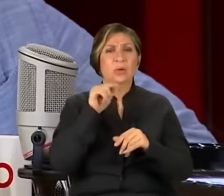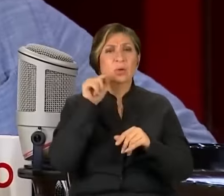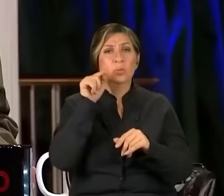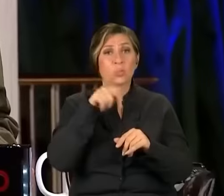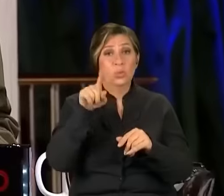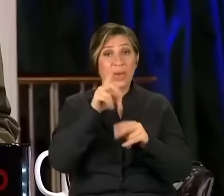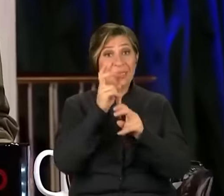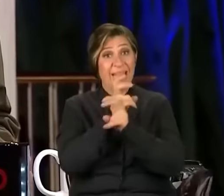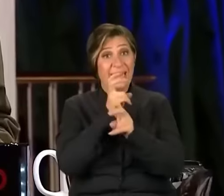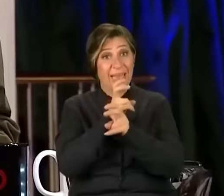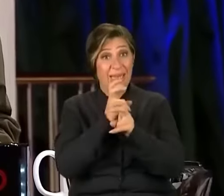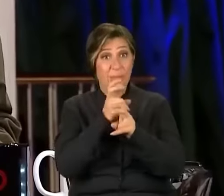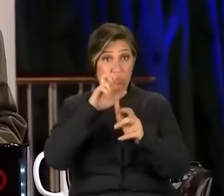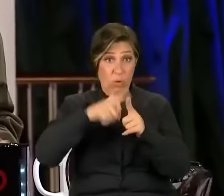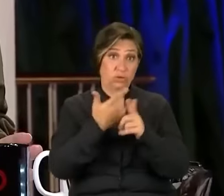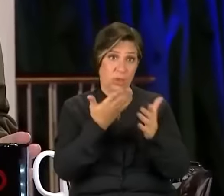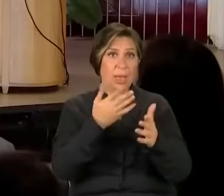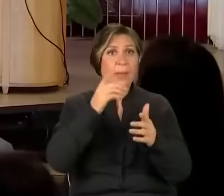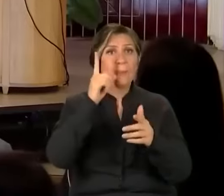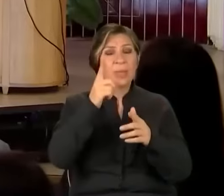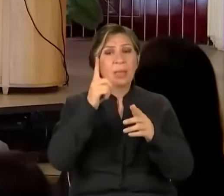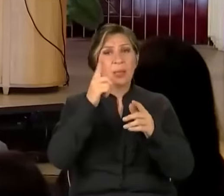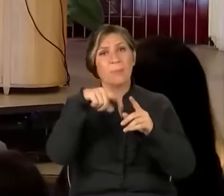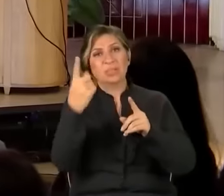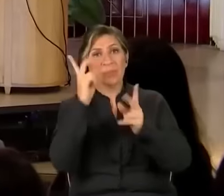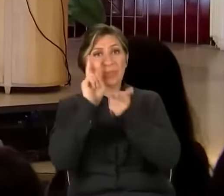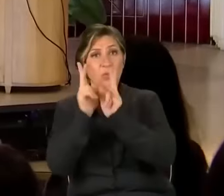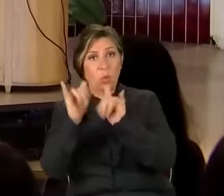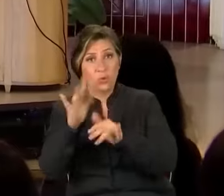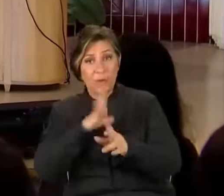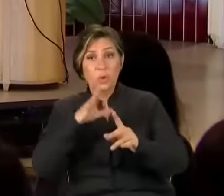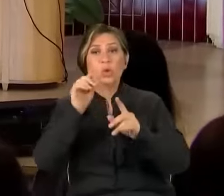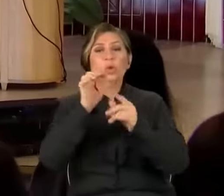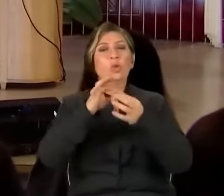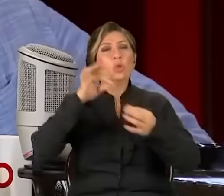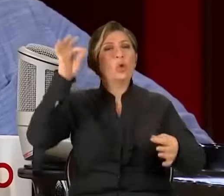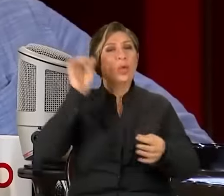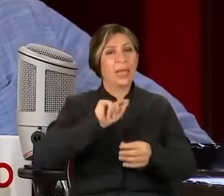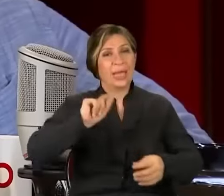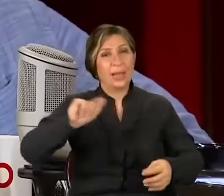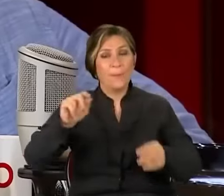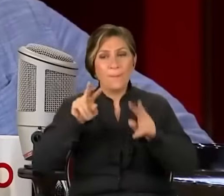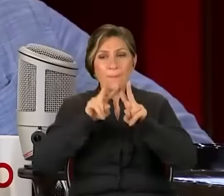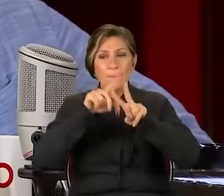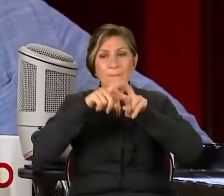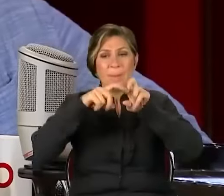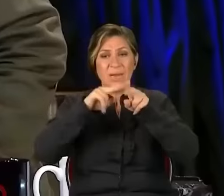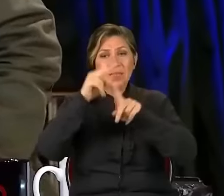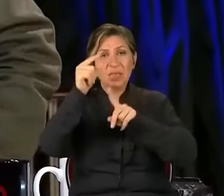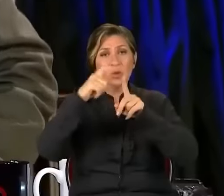bunlar riskli projeler. Daha sonra bir Marquis de Sade işi var. Evet, evet. Tüy kalemler. Evet. Şimdi Marquis de Sade